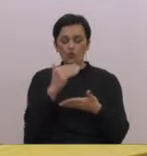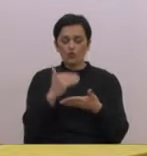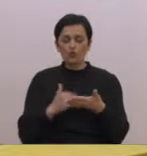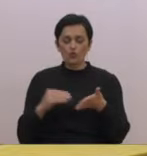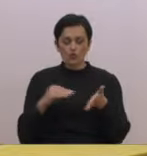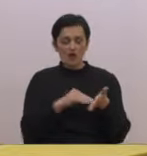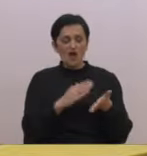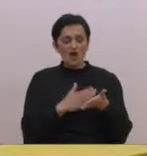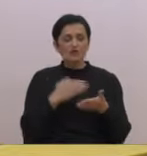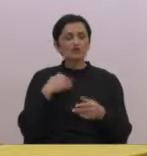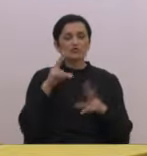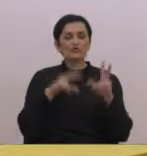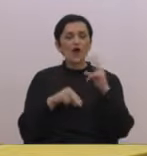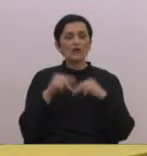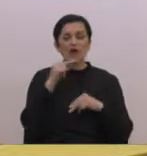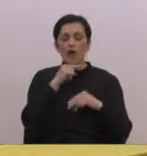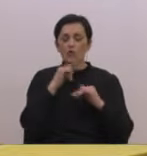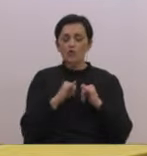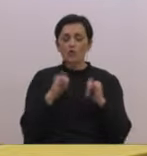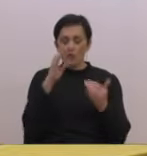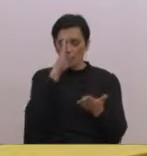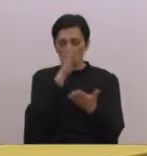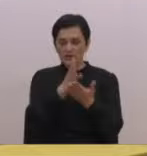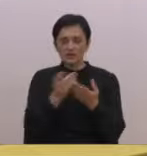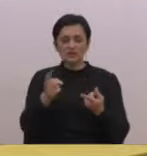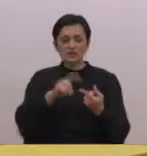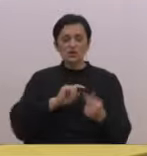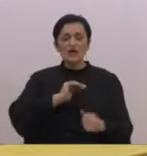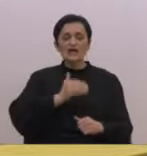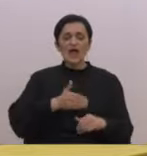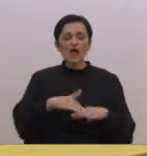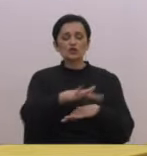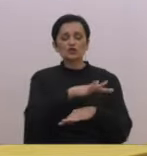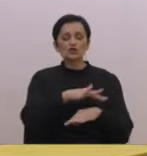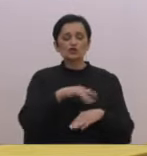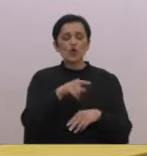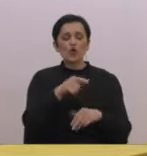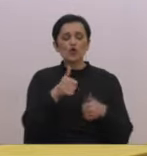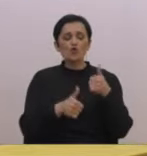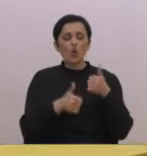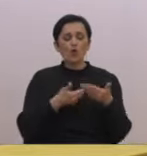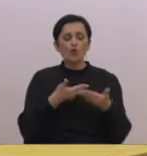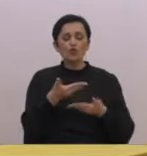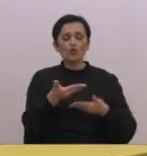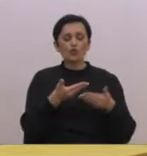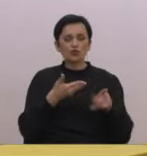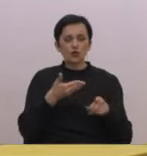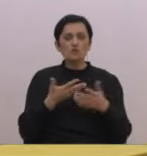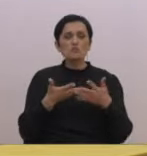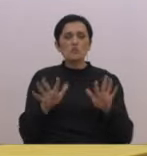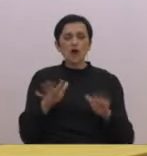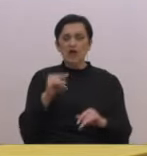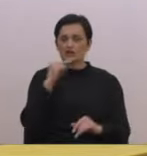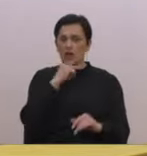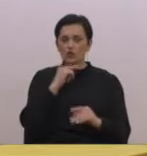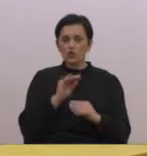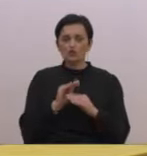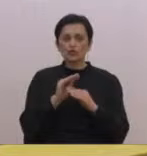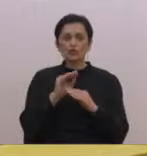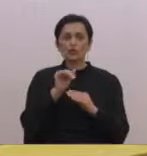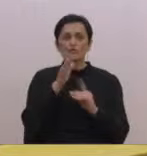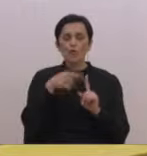ეკონომიკური განვითარება პირდაპირ კავშირშია კერძო სექტორის კონკურენტუნარიანობის დასთან და ეს მოგვცემს მეტ ეკონომიკურ აზიდას მომავალ